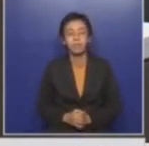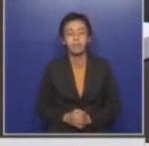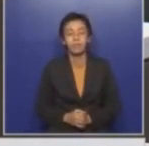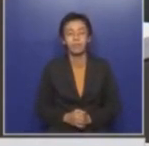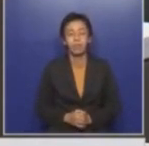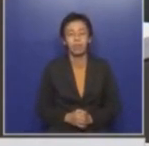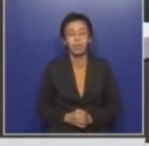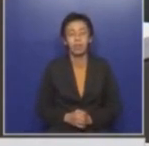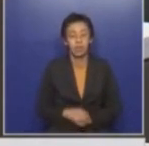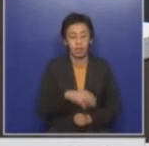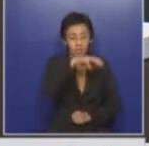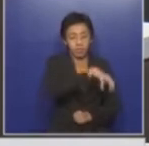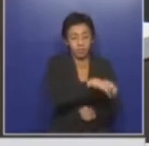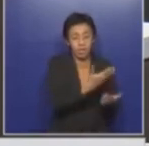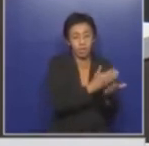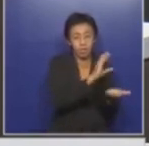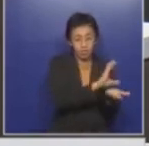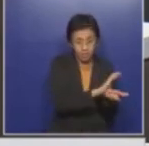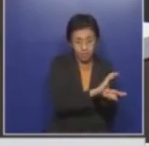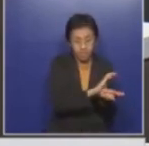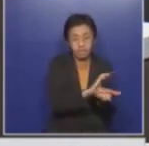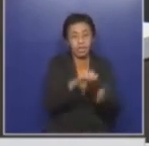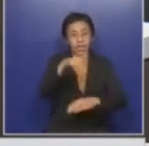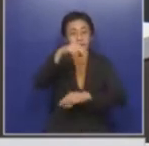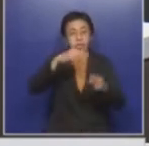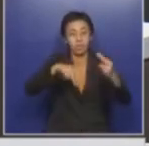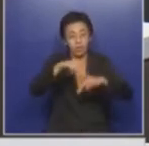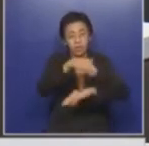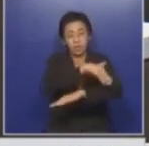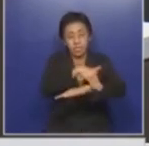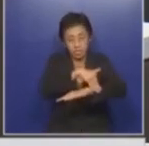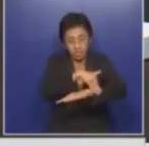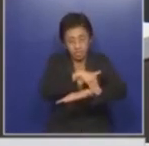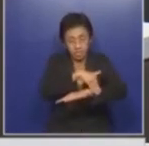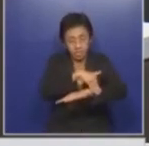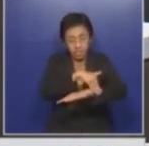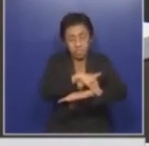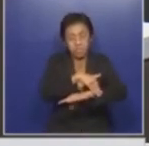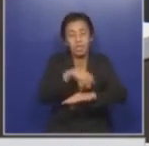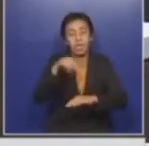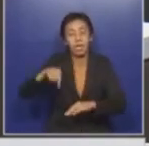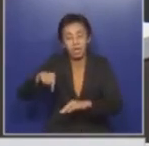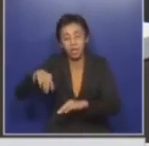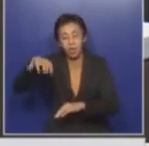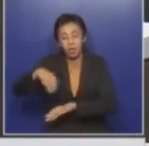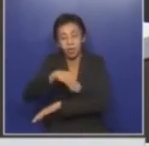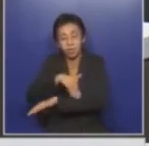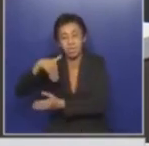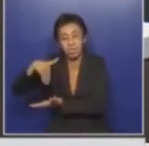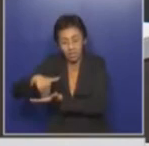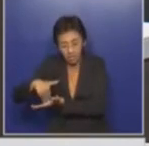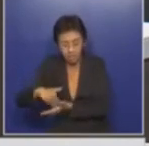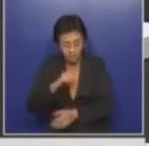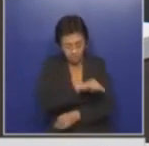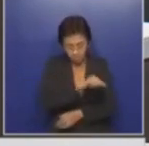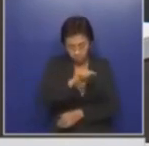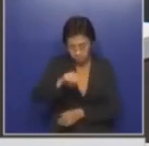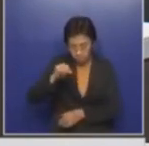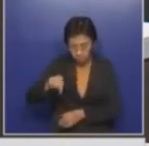าณกรมบัญชีกลางและสตง.กรุณาบูรณาการกันได้ไหมในเรื่องของการติดตามประเมิน